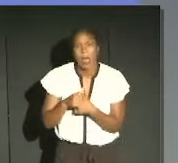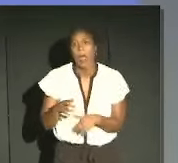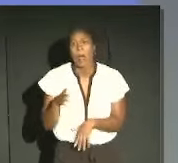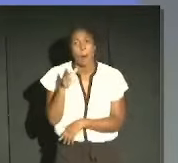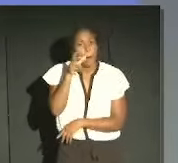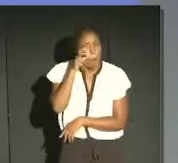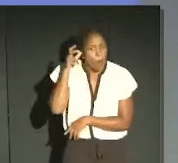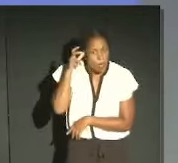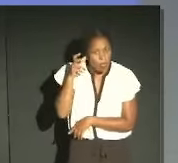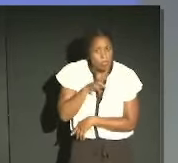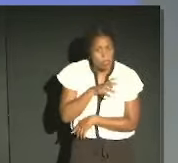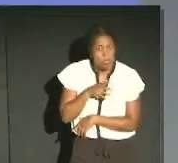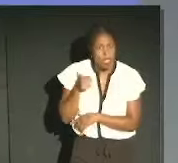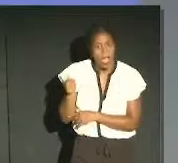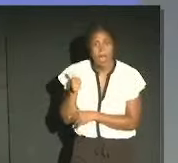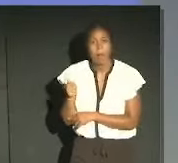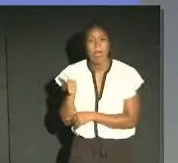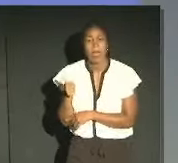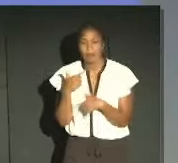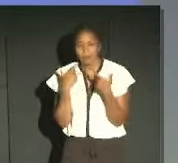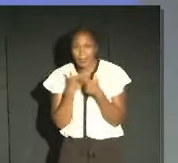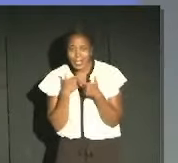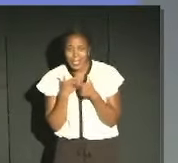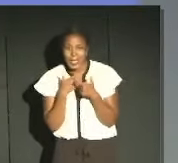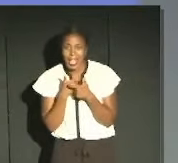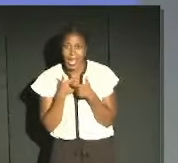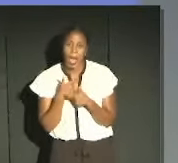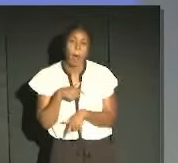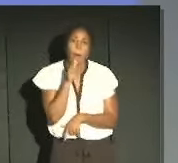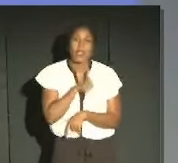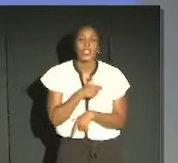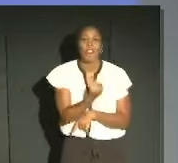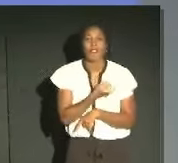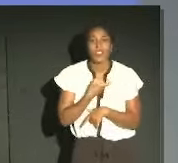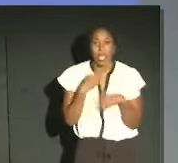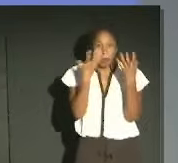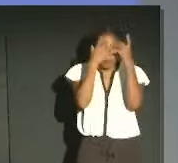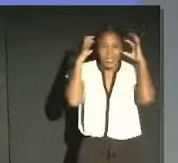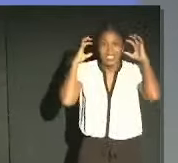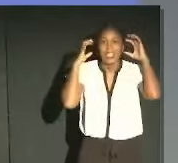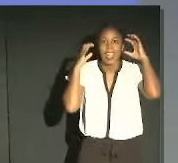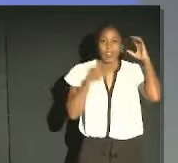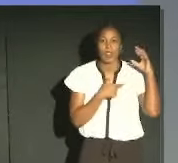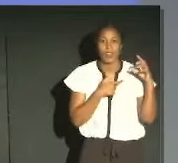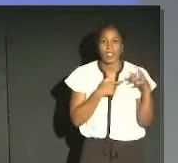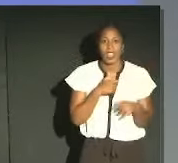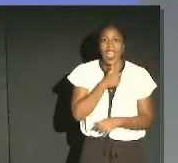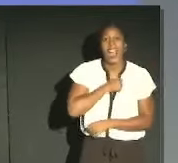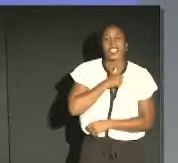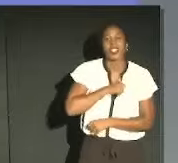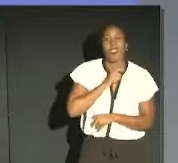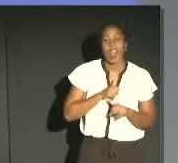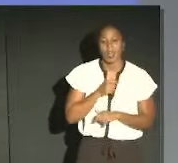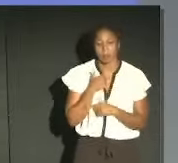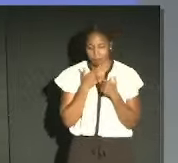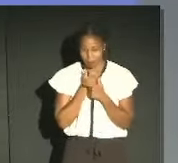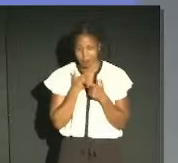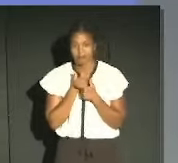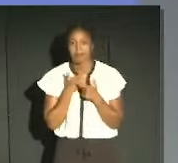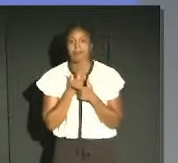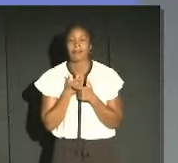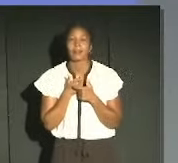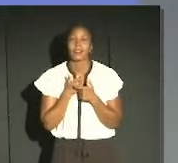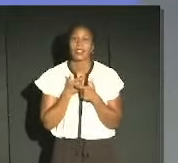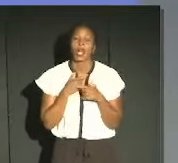ricané devant l'accent d'un député polynésien à l'Assemblée nationale on voit les sessions parlementaire je le vois à